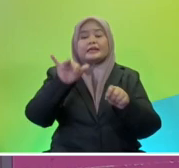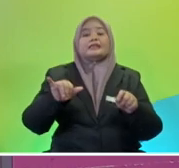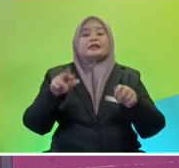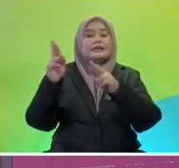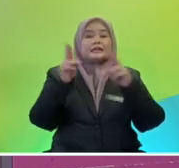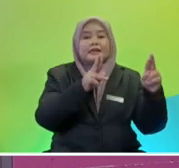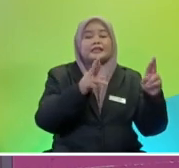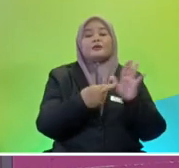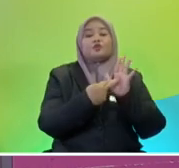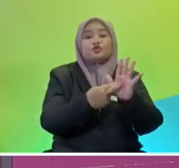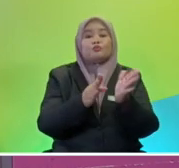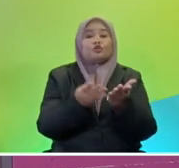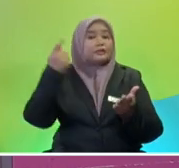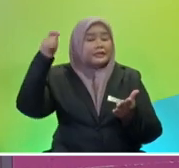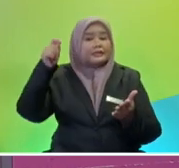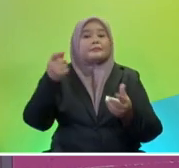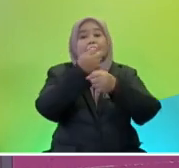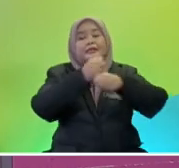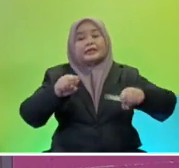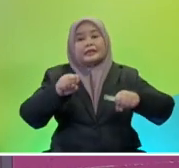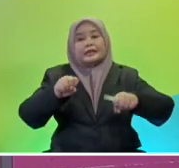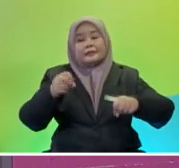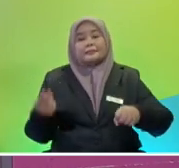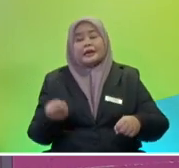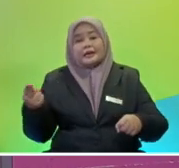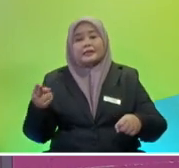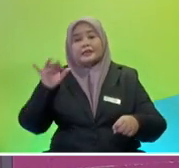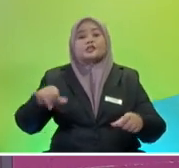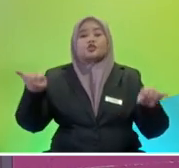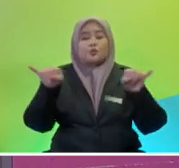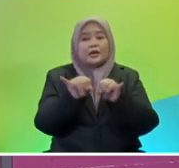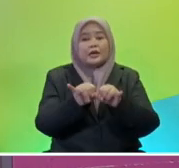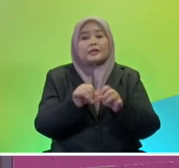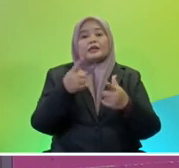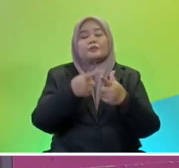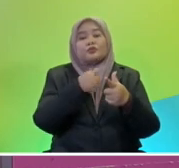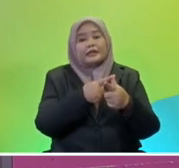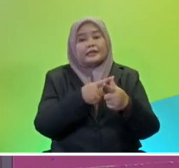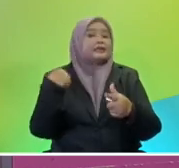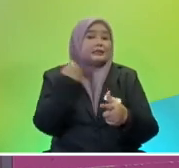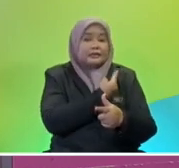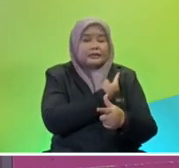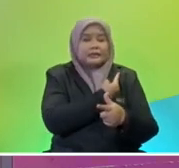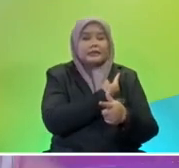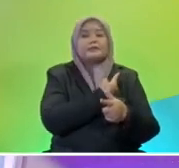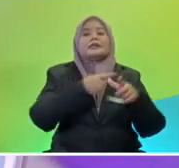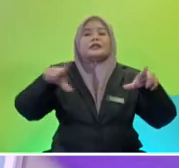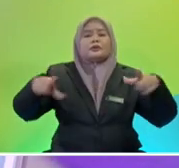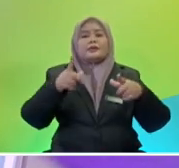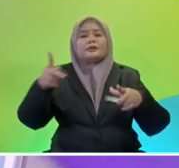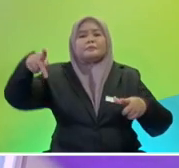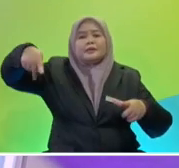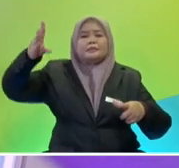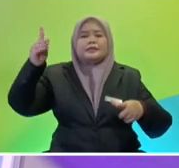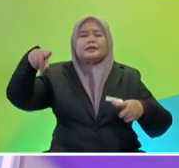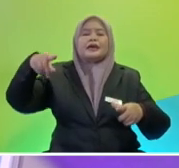merujuk buku teks dan menyedihkan instrumen pencak Siran yang bersesuaian kemudian kita setelah kita melaksanakan PBD